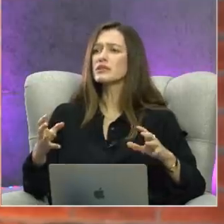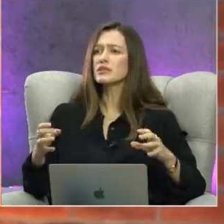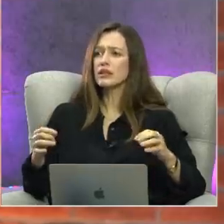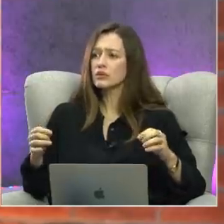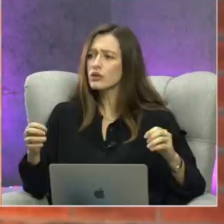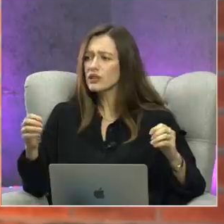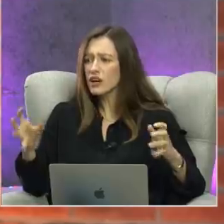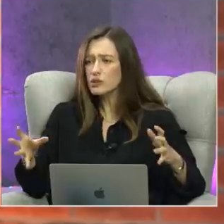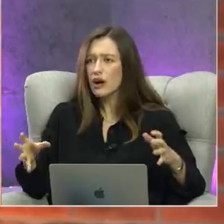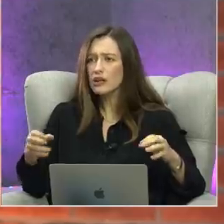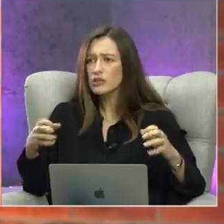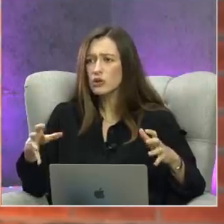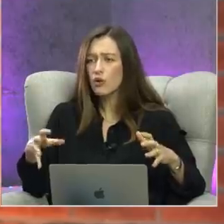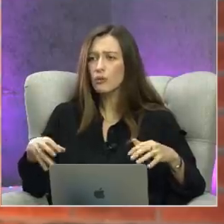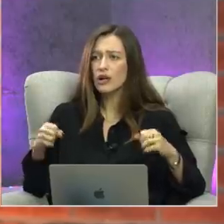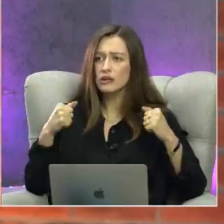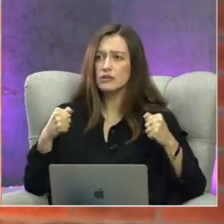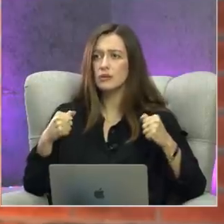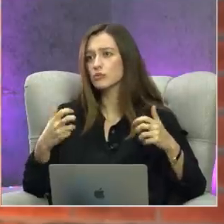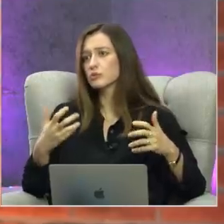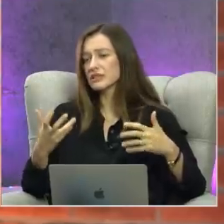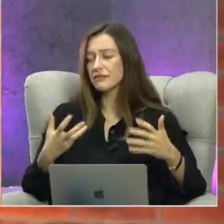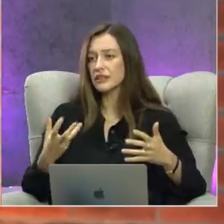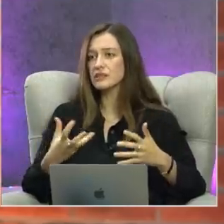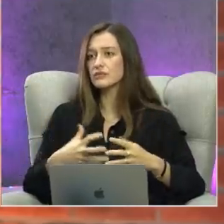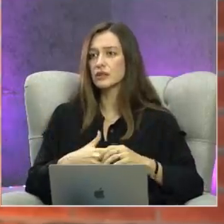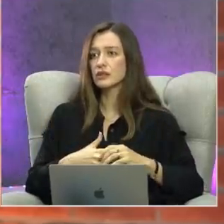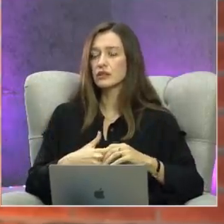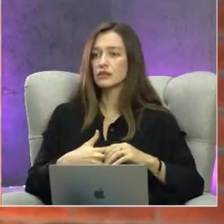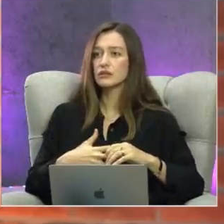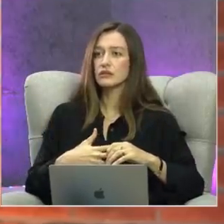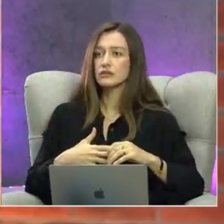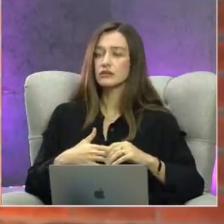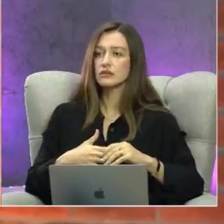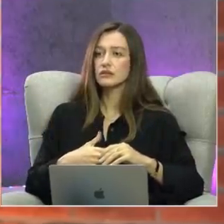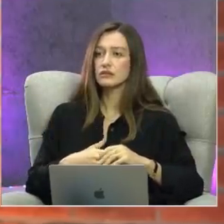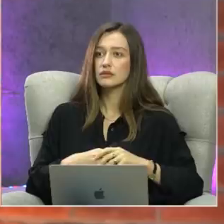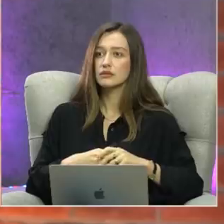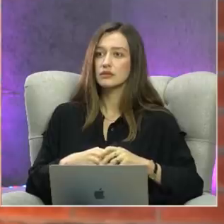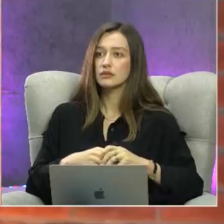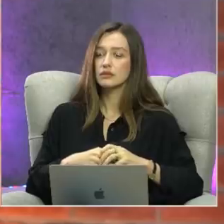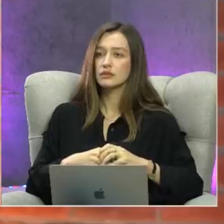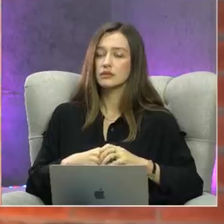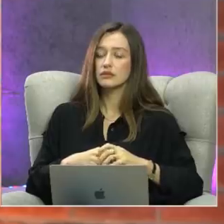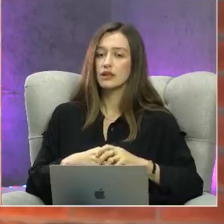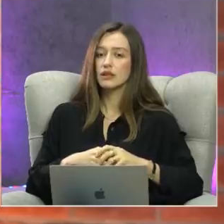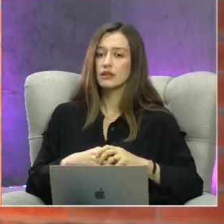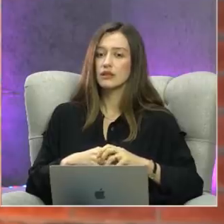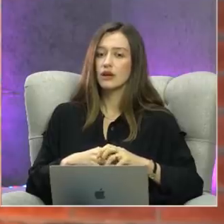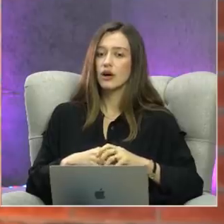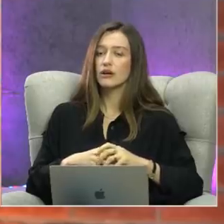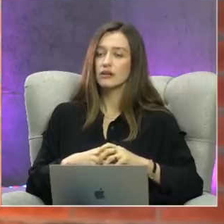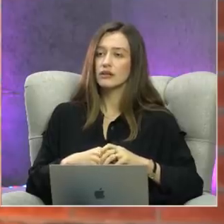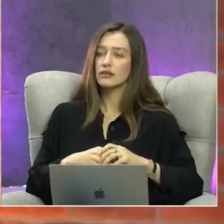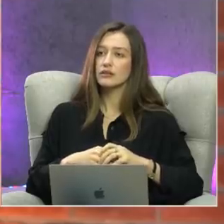işte yılan görülen kaçmak, işte kovmak, işte bu bir refleksif. Yani evet bazı inançlarda hatta sevap falan yani. Onları